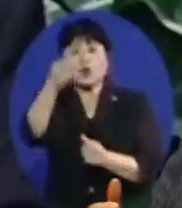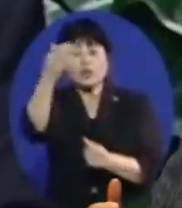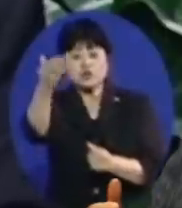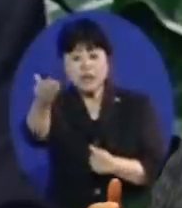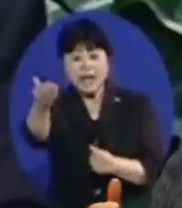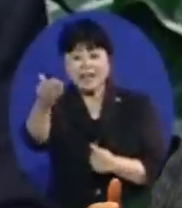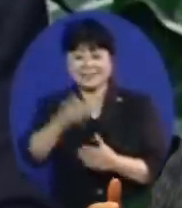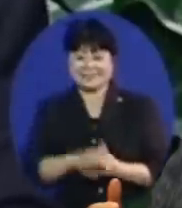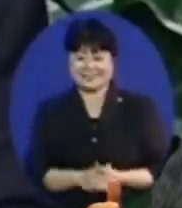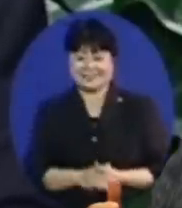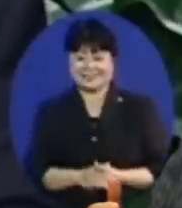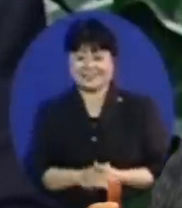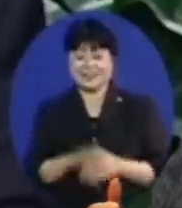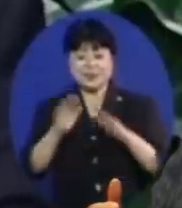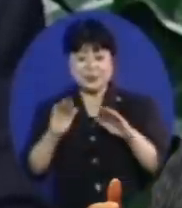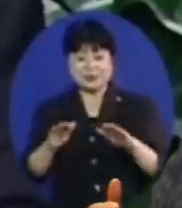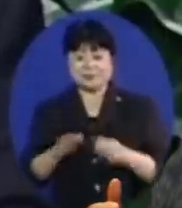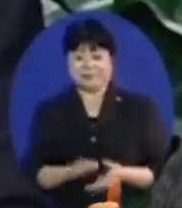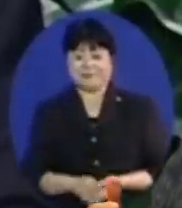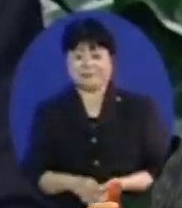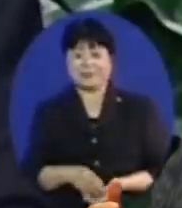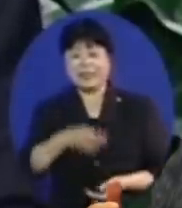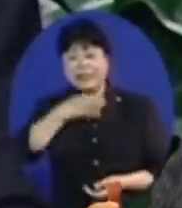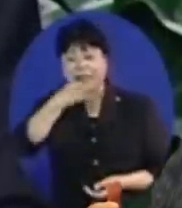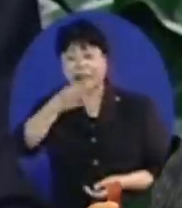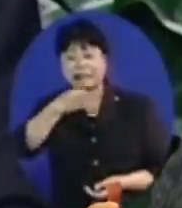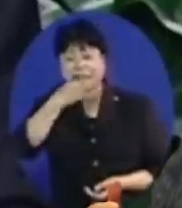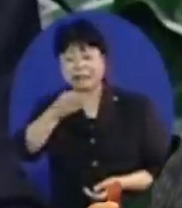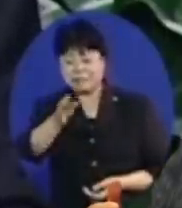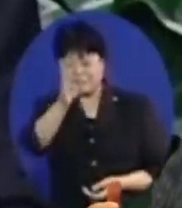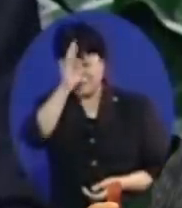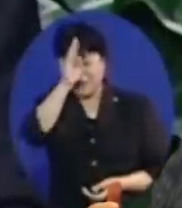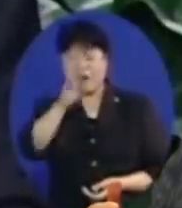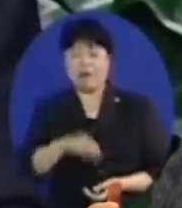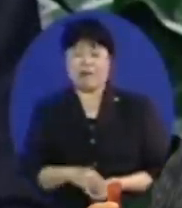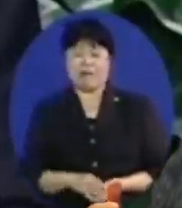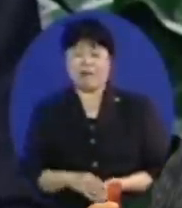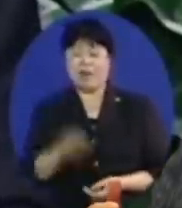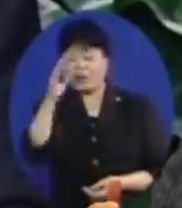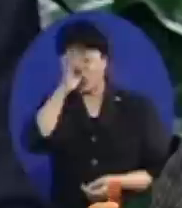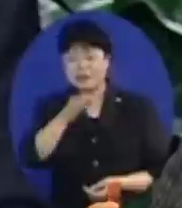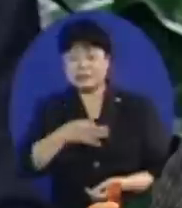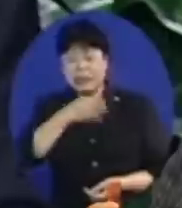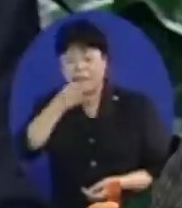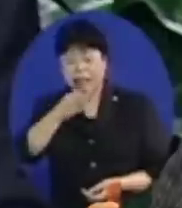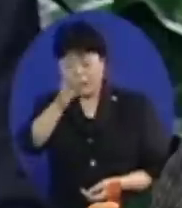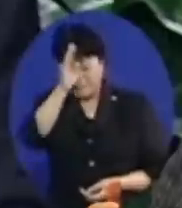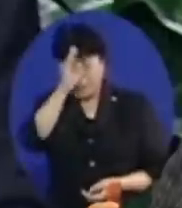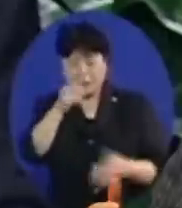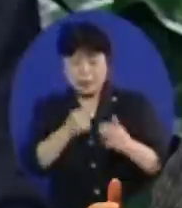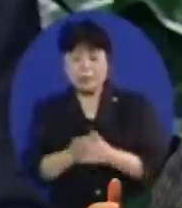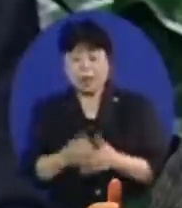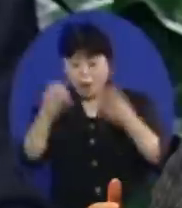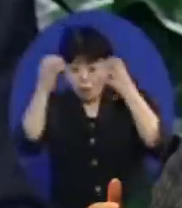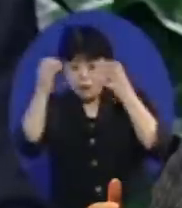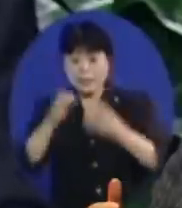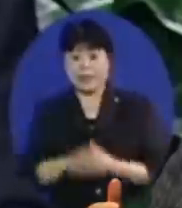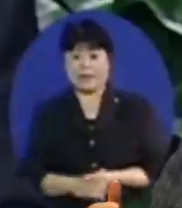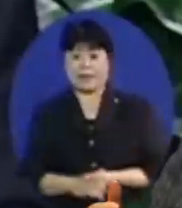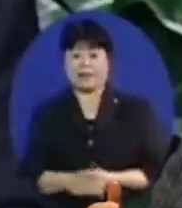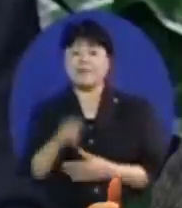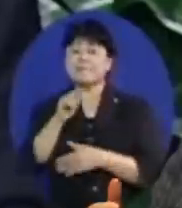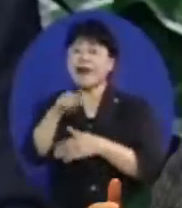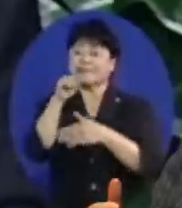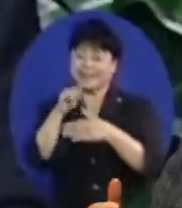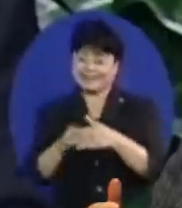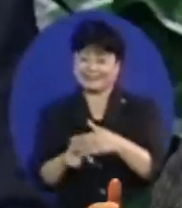것입니다. 요사이 특수 인플루엔자로서 사람들이 고생한다고 합니다. 그럴 때 언제나